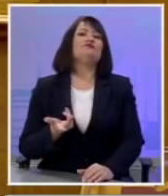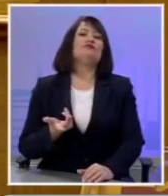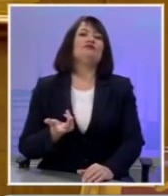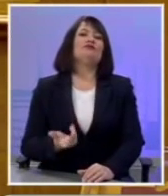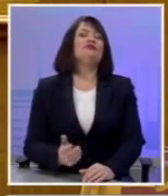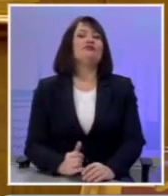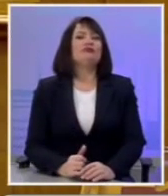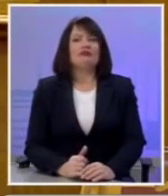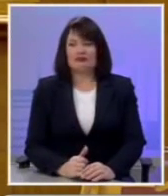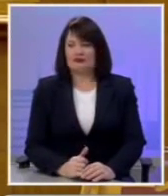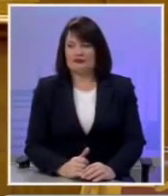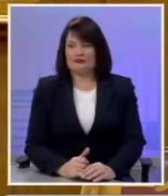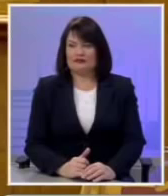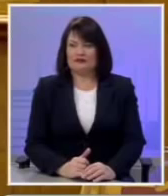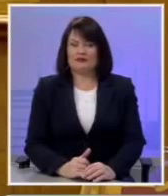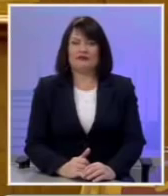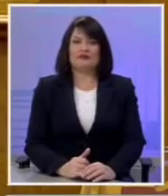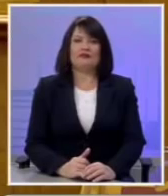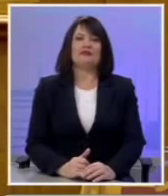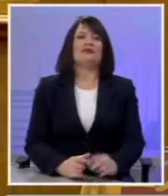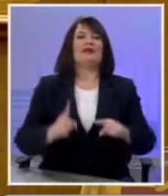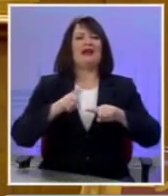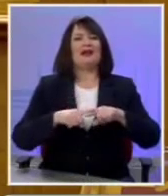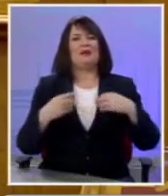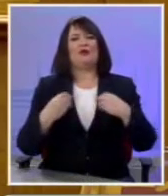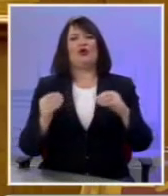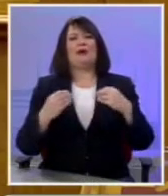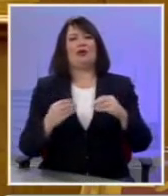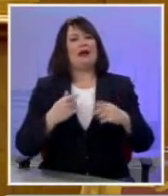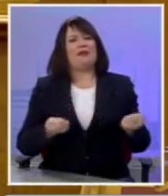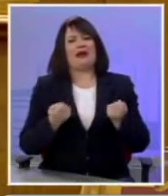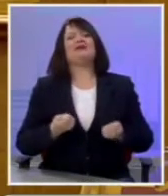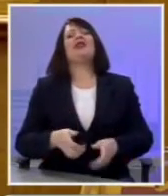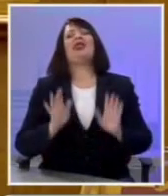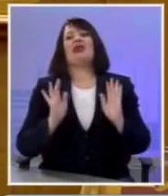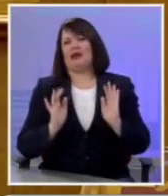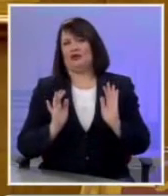ότι αυτά τα περί αφελληνισμού δεν ισχύουν και στην πράξη, διότι